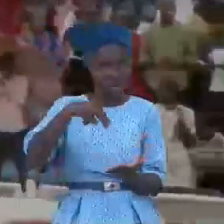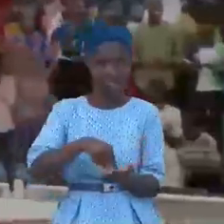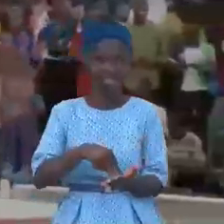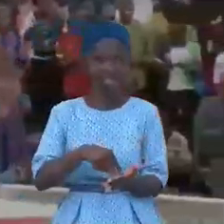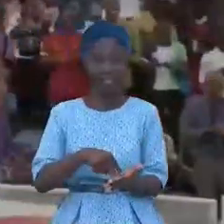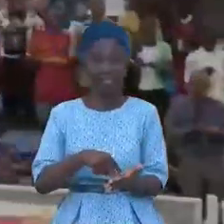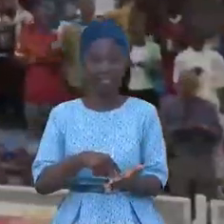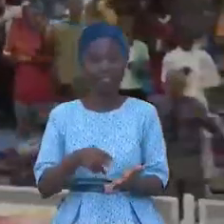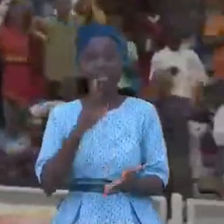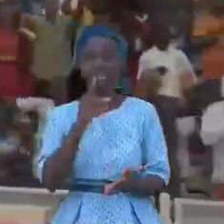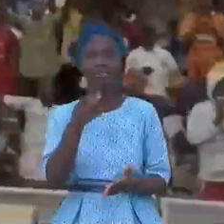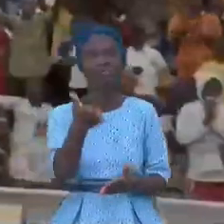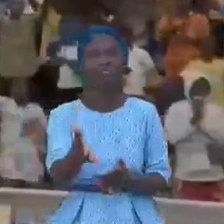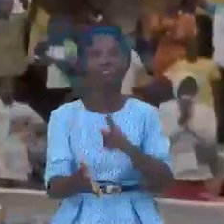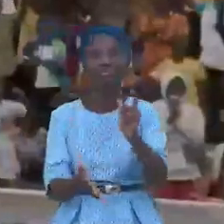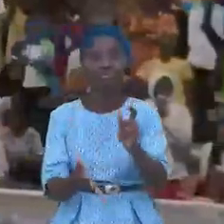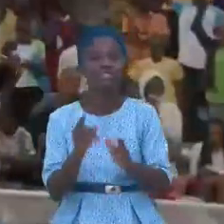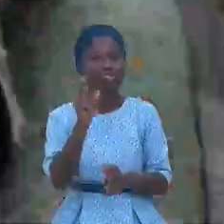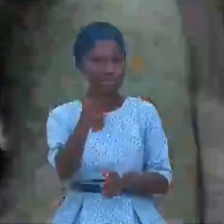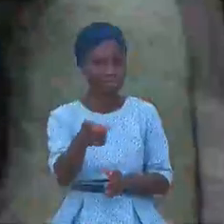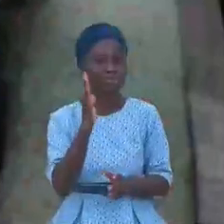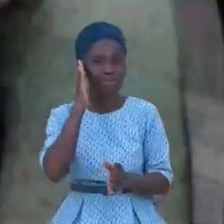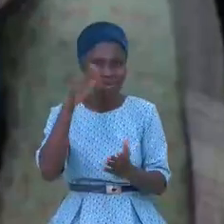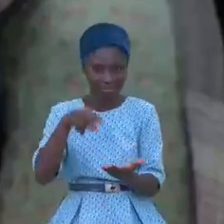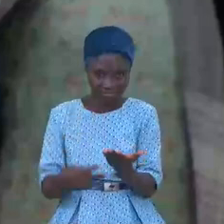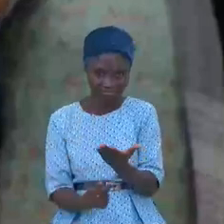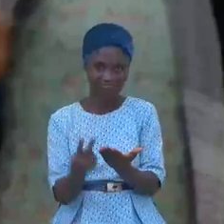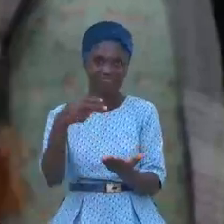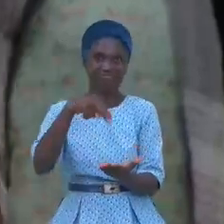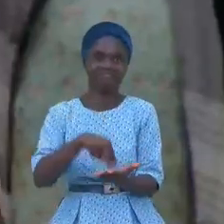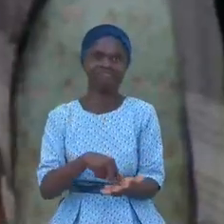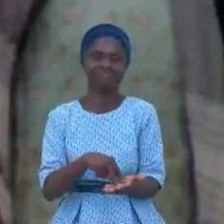es-tu là-bas? Tu vas te lever.